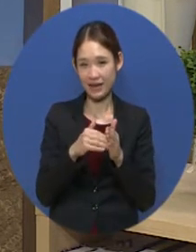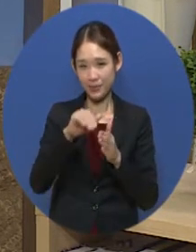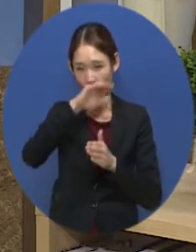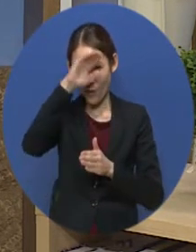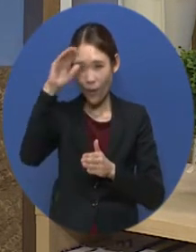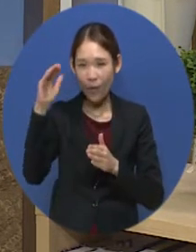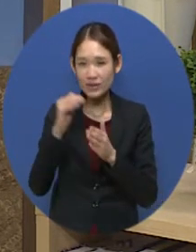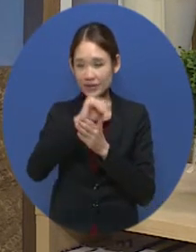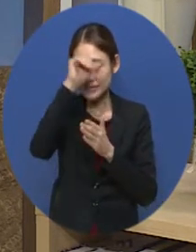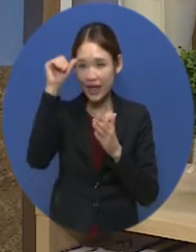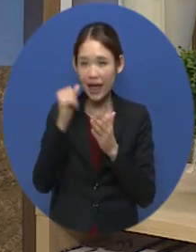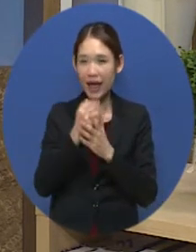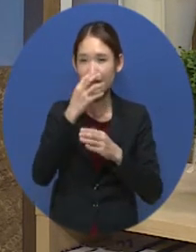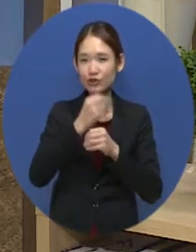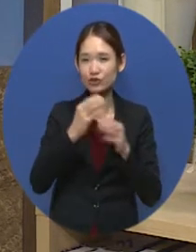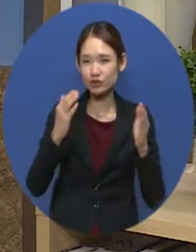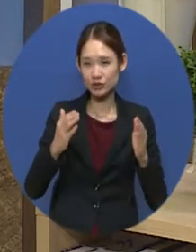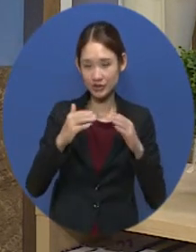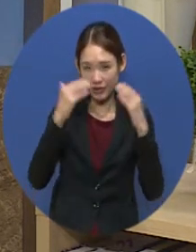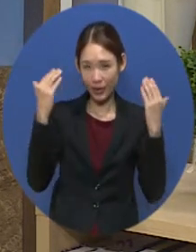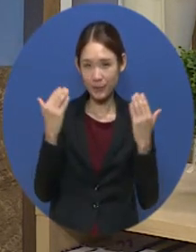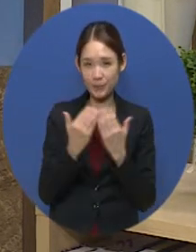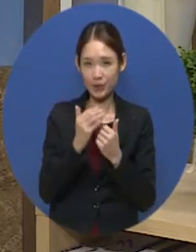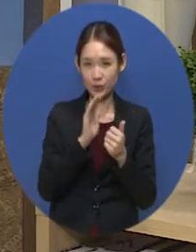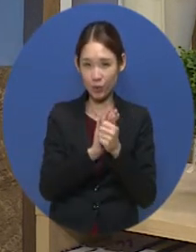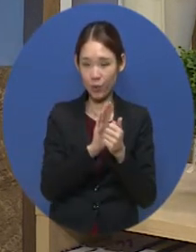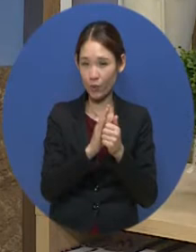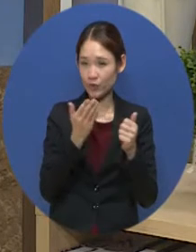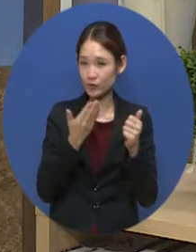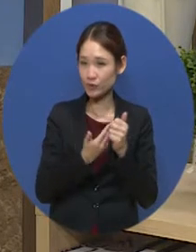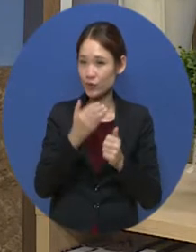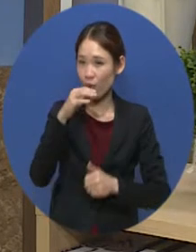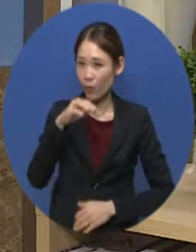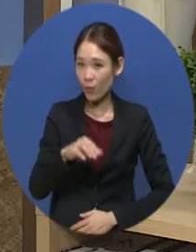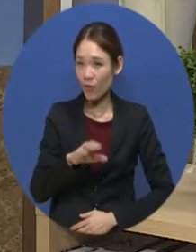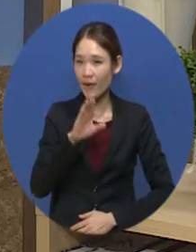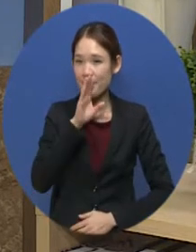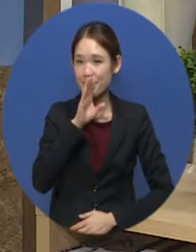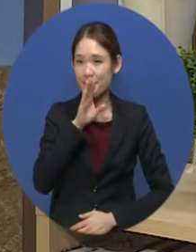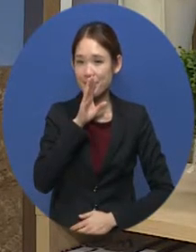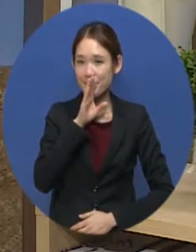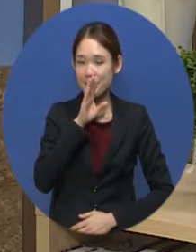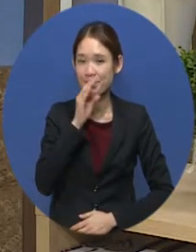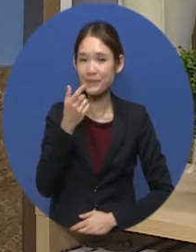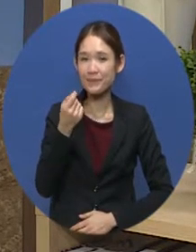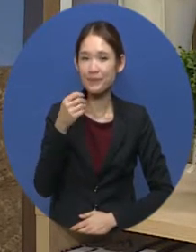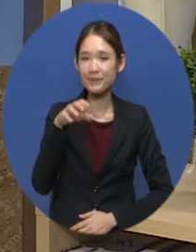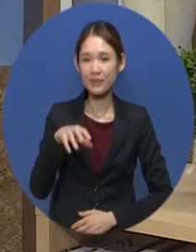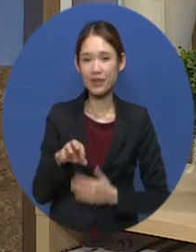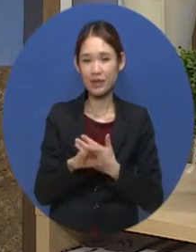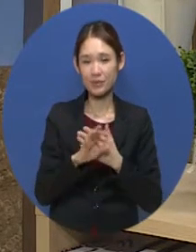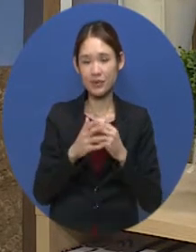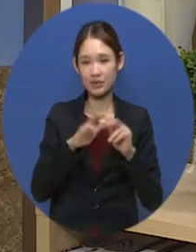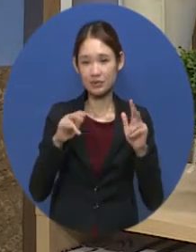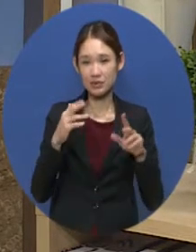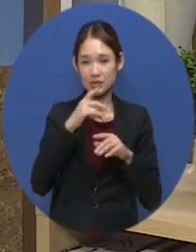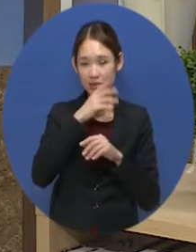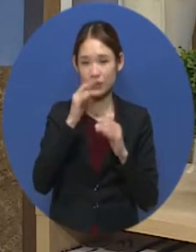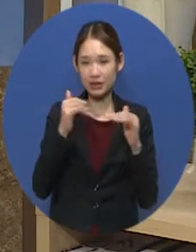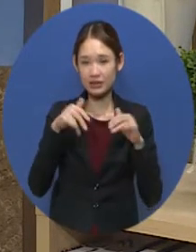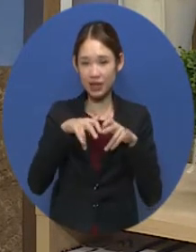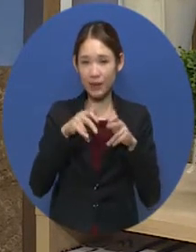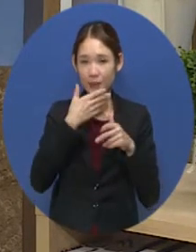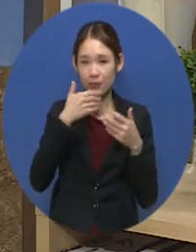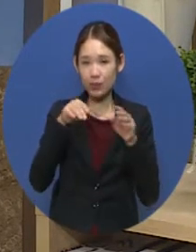그 전 생애 네. 주기를 걸쳐서 네. 또 도움을 주고 있는 그런 곳이라고 알 수 있겠는데요. 네. 그렇다면 지금 실로암 시각장애인